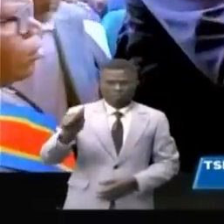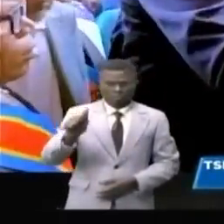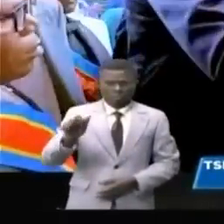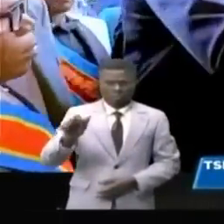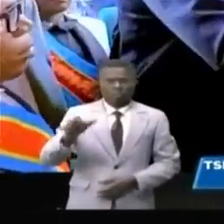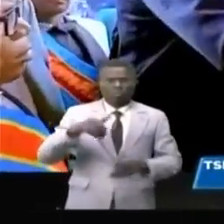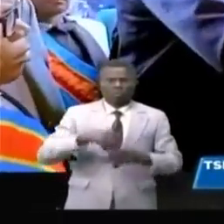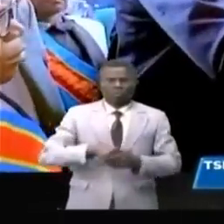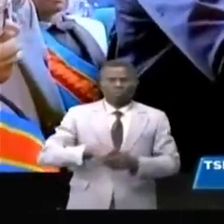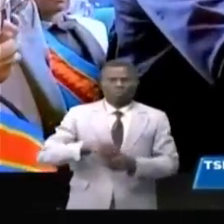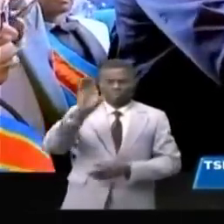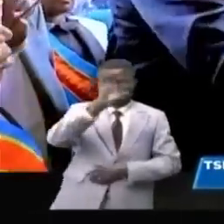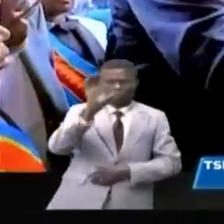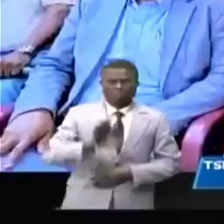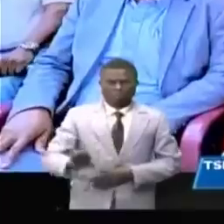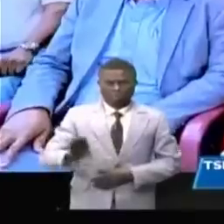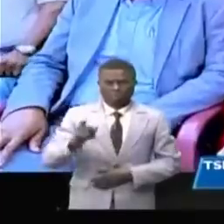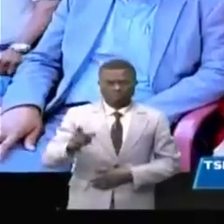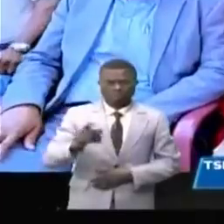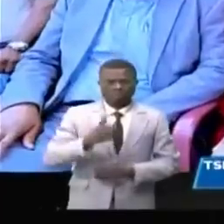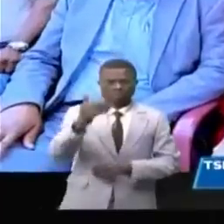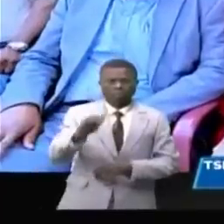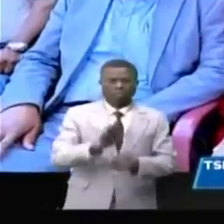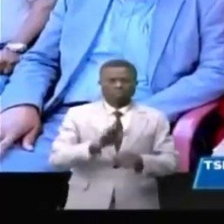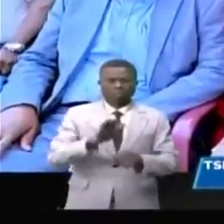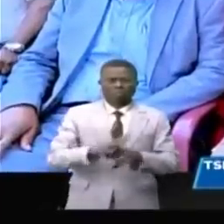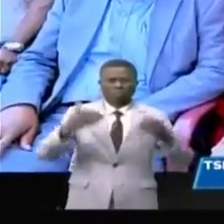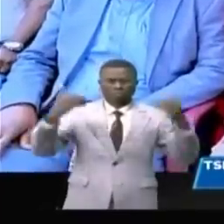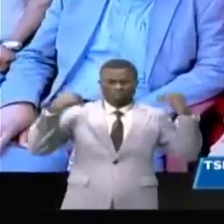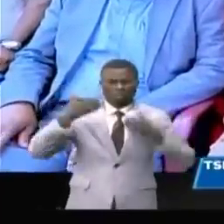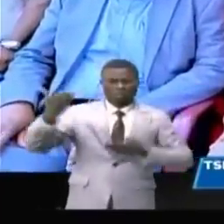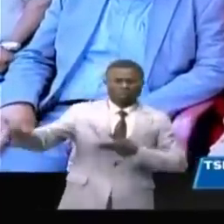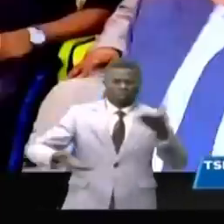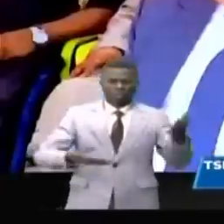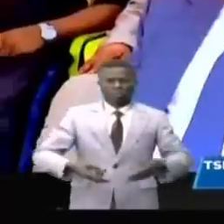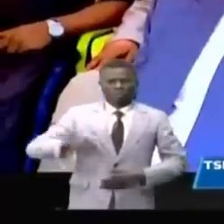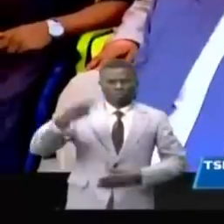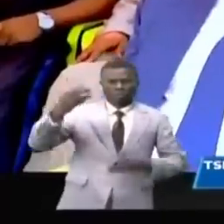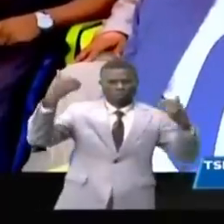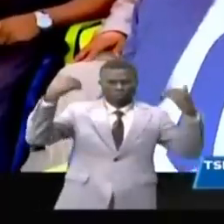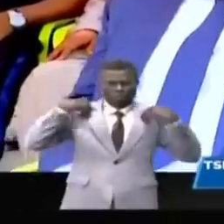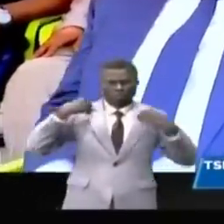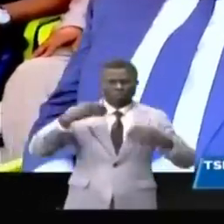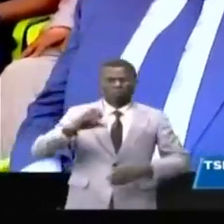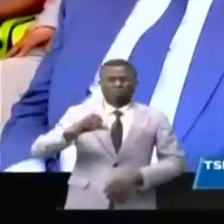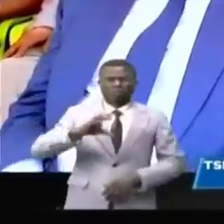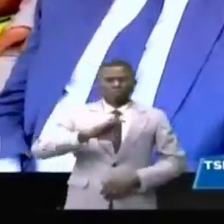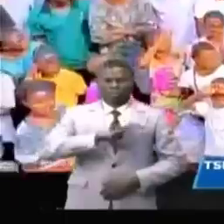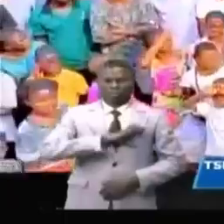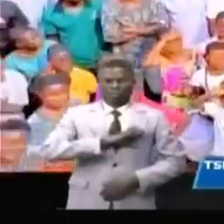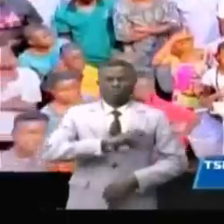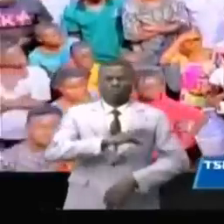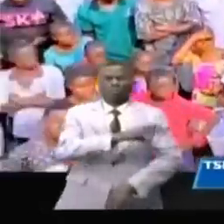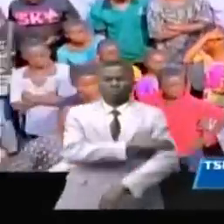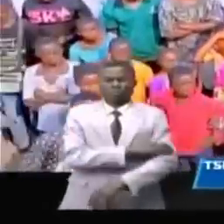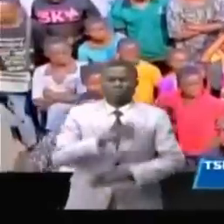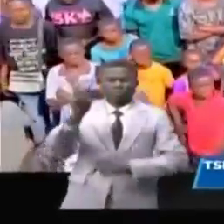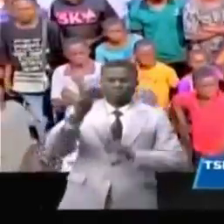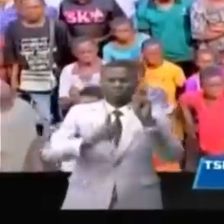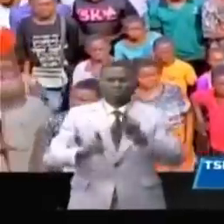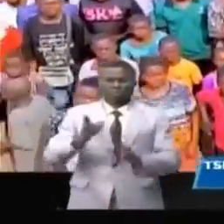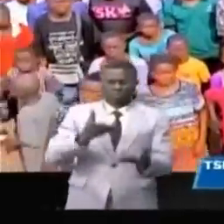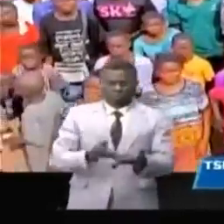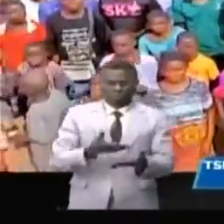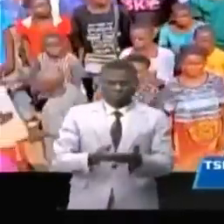dans la commune de Dibumba 1 devant plusieurs invités de marque, les autorités civiles, policières et la population.